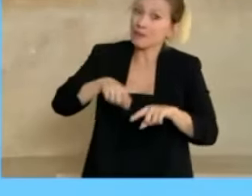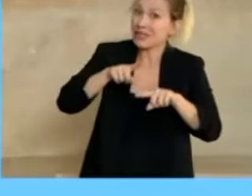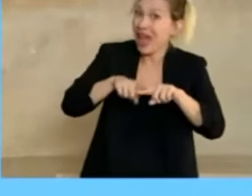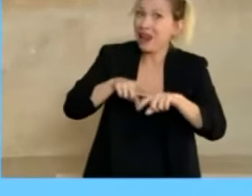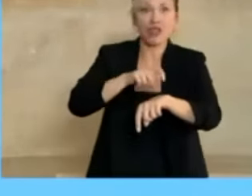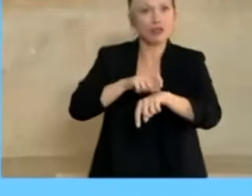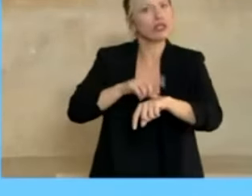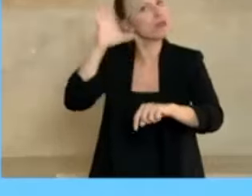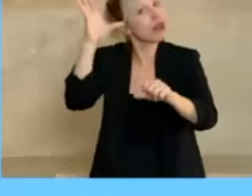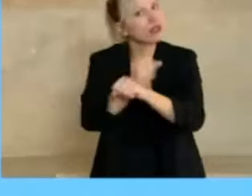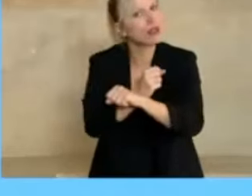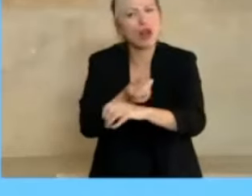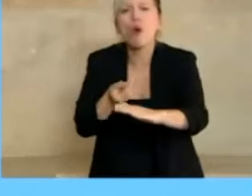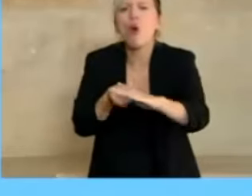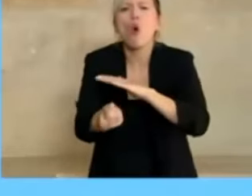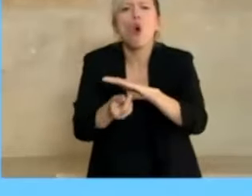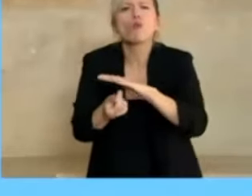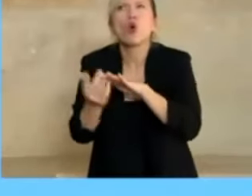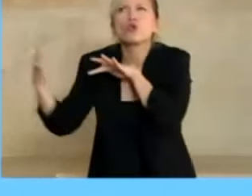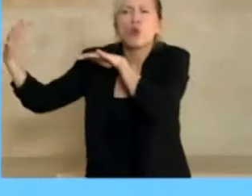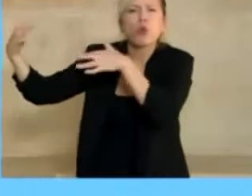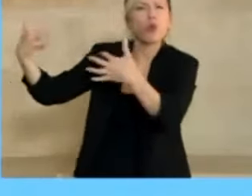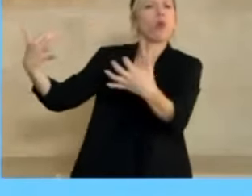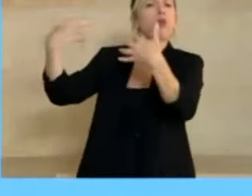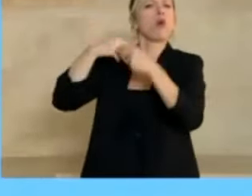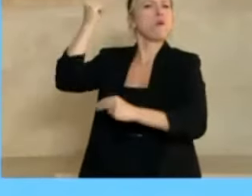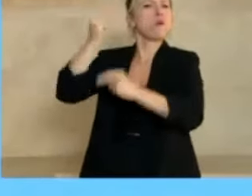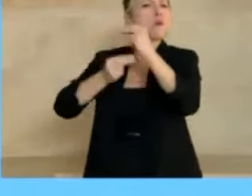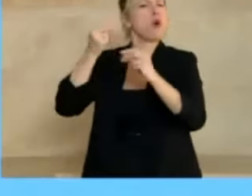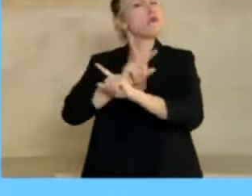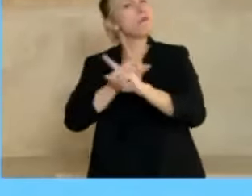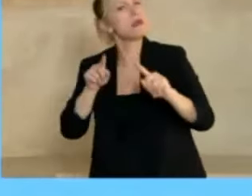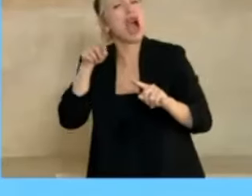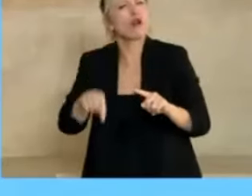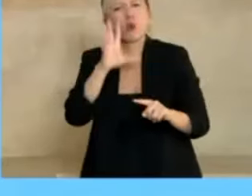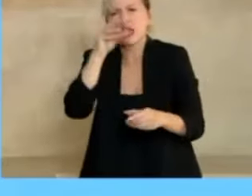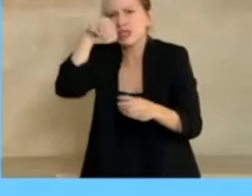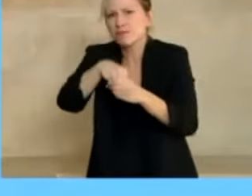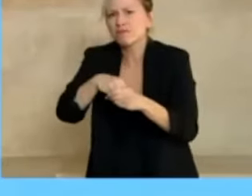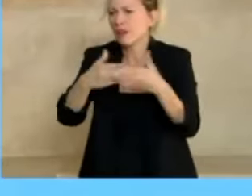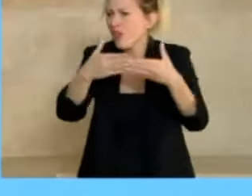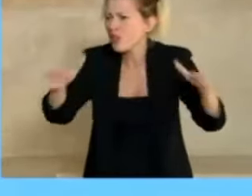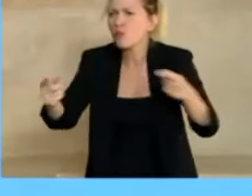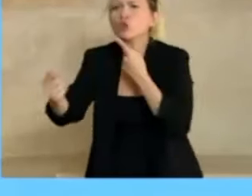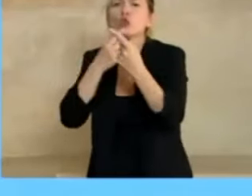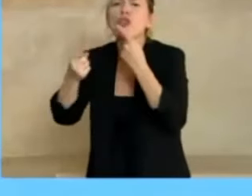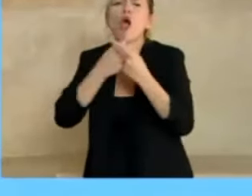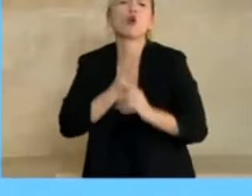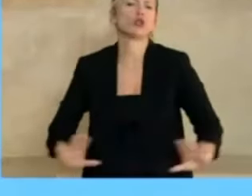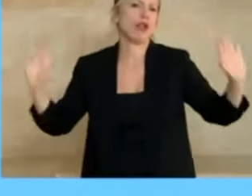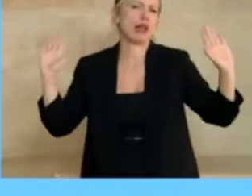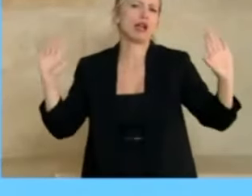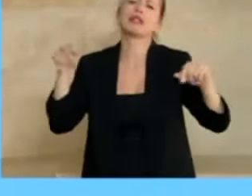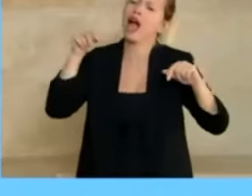το πρόβλημα αυτό, με αποτέλεσμα ουσιαστικά να μην αποτελεί αντικείμενο του δημόσιου διαλόγου. Και αυτό είναι κάτι το οποίο διαφοροποιεί την Ελλάδα από